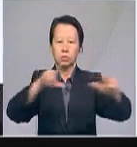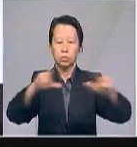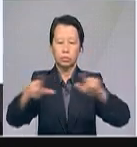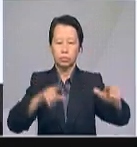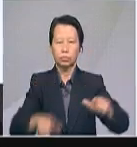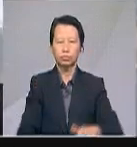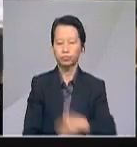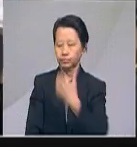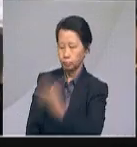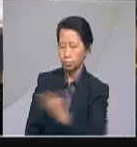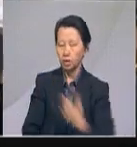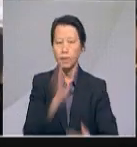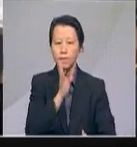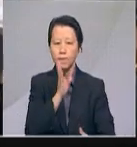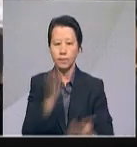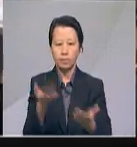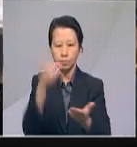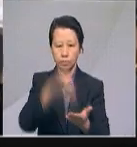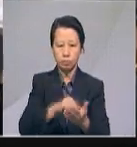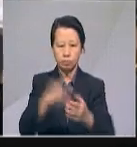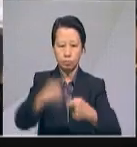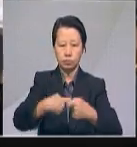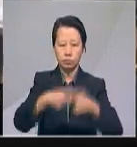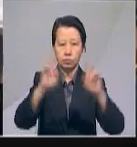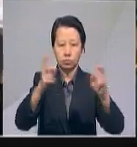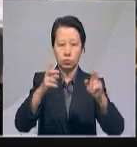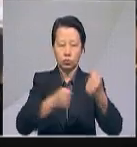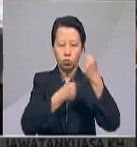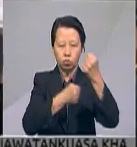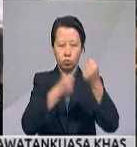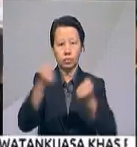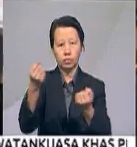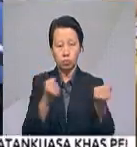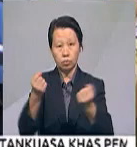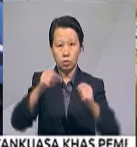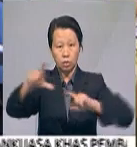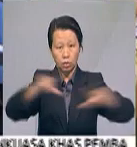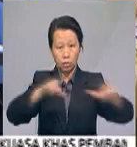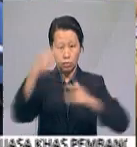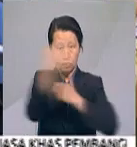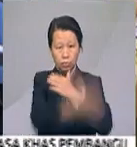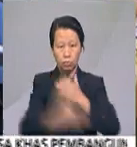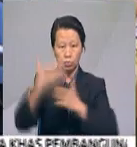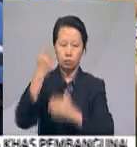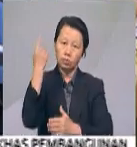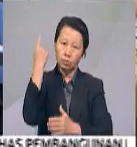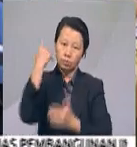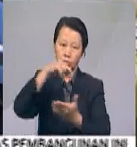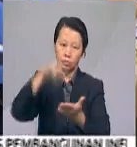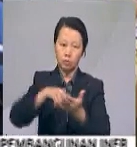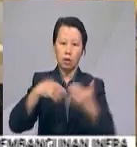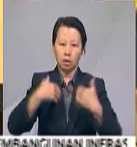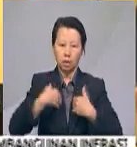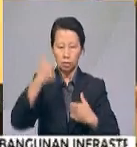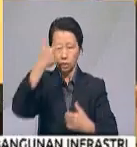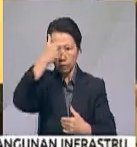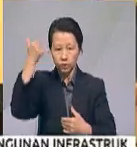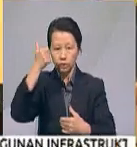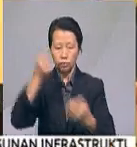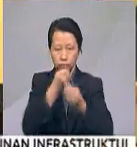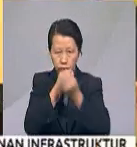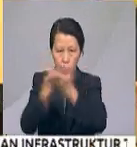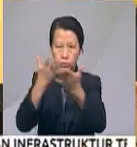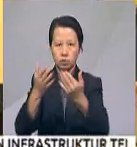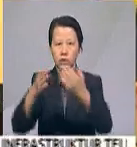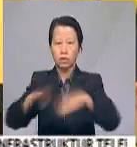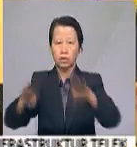Beliau berkata demikian ketika mengulas berkaitan isu mogok pemandu lori di seluruh negara baru-baru ini adalah disebabkan penyebaran